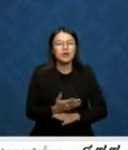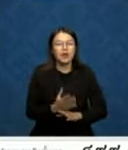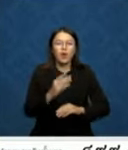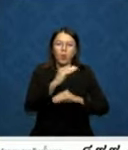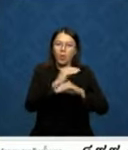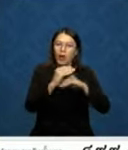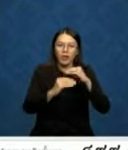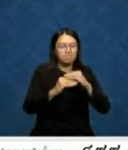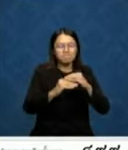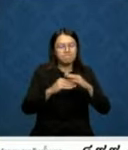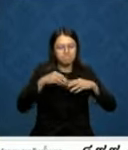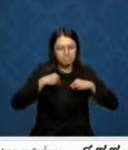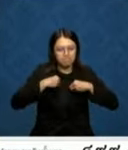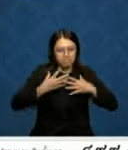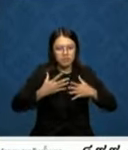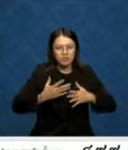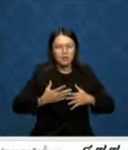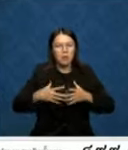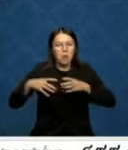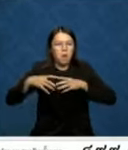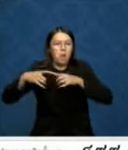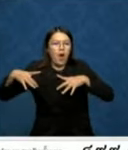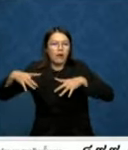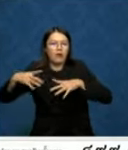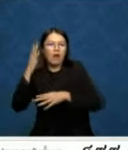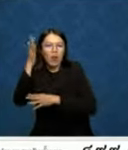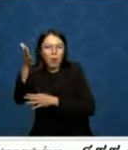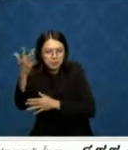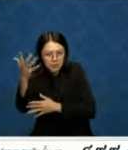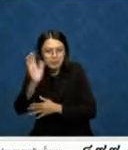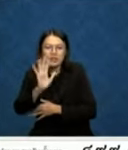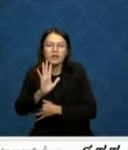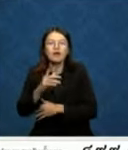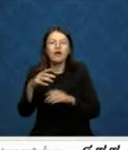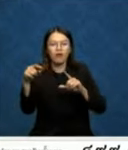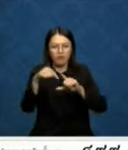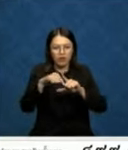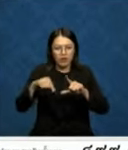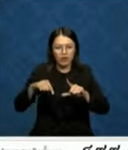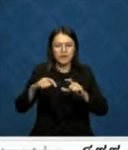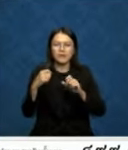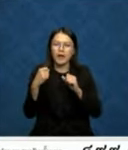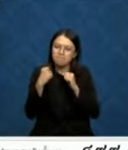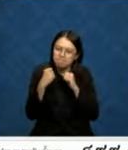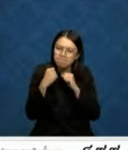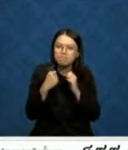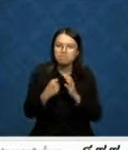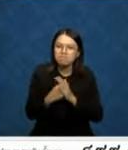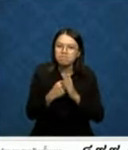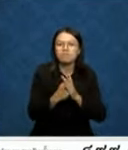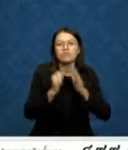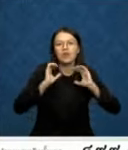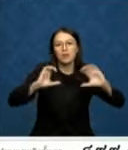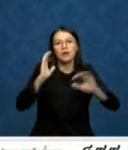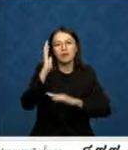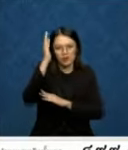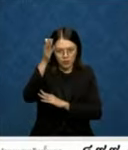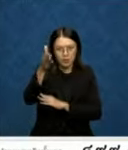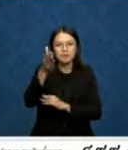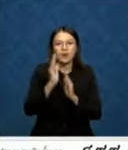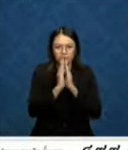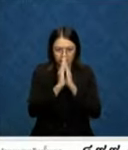การเราไม่ใช่ฝ่ายค้านที่ไร้อนาคตนะครับแต่ก้าวไกลของเราคือฝ่ายค้านที่พร้อมจะเป็นรัฐบาลแห่งอนาคตขอบคุณ